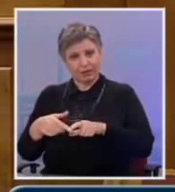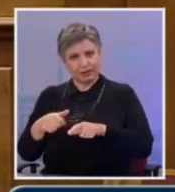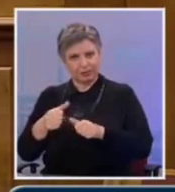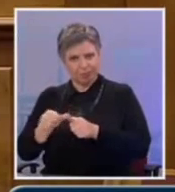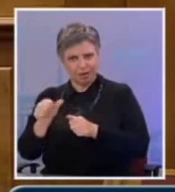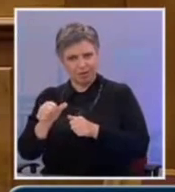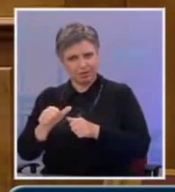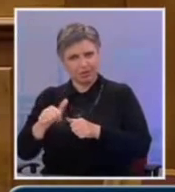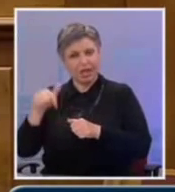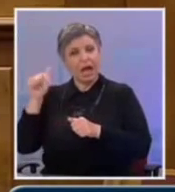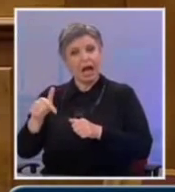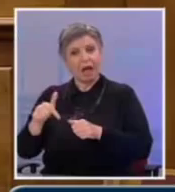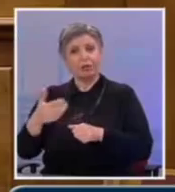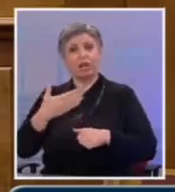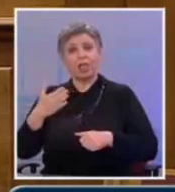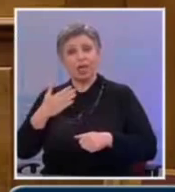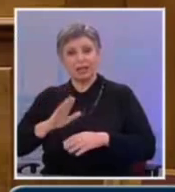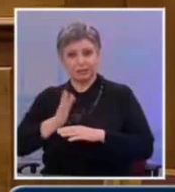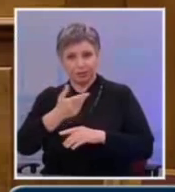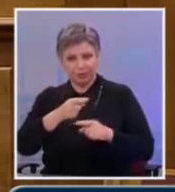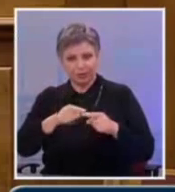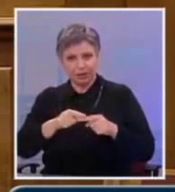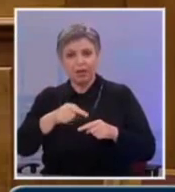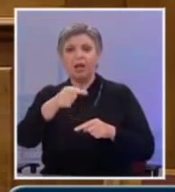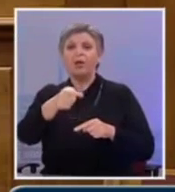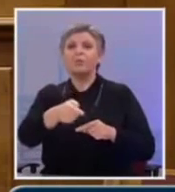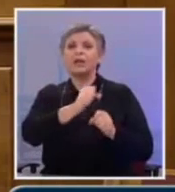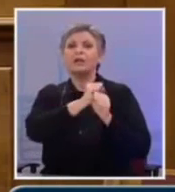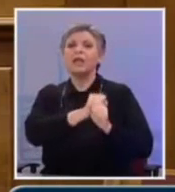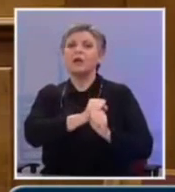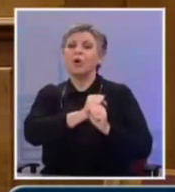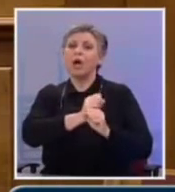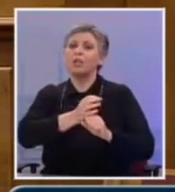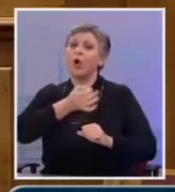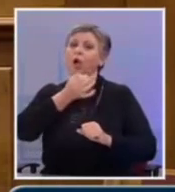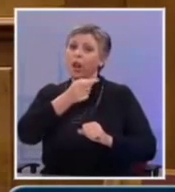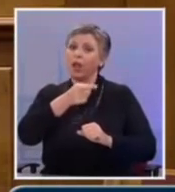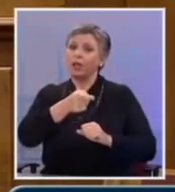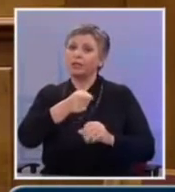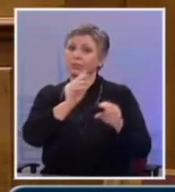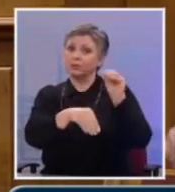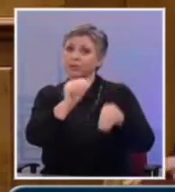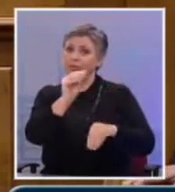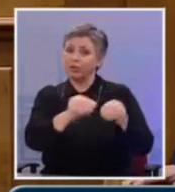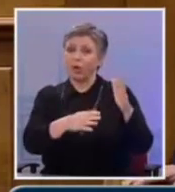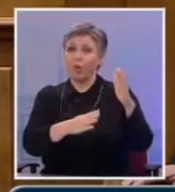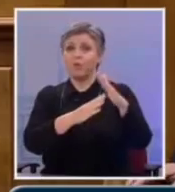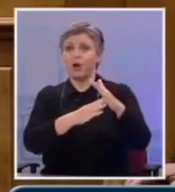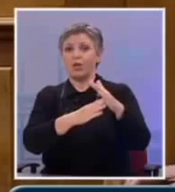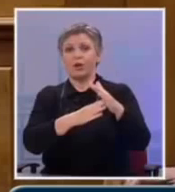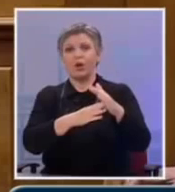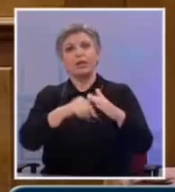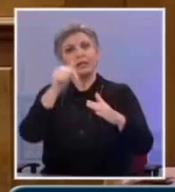παράταση της θητείας της τον Γενάρη και μάλιστα για άλλον 1,5 χρόνο. Ποια επιφύτηση του Αγίου